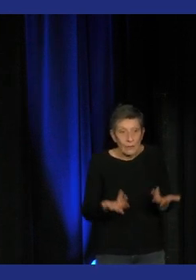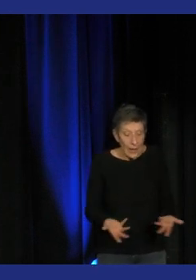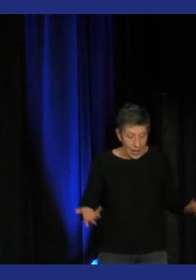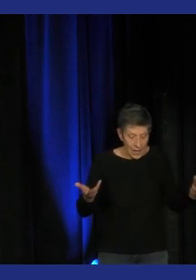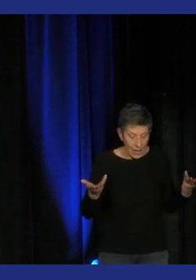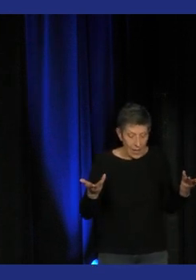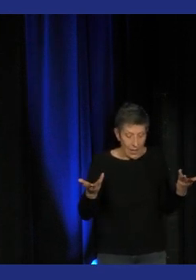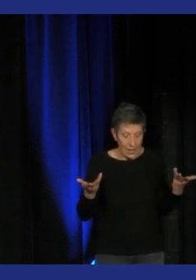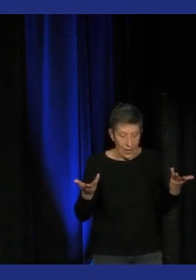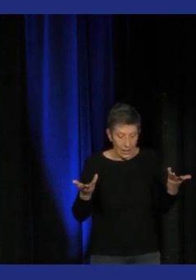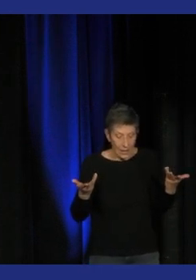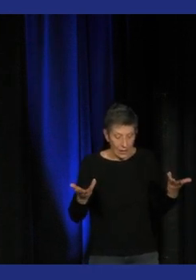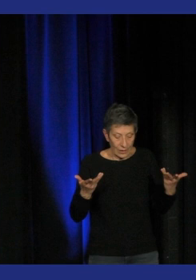luttes